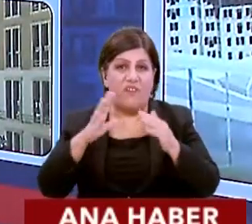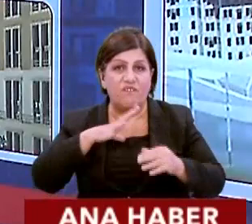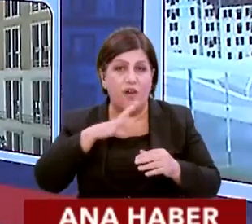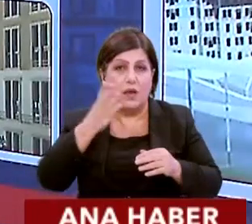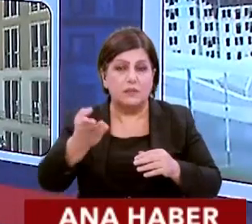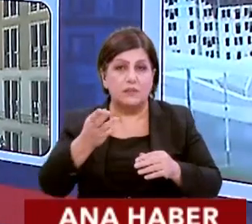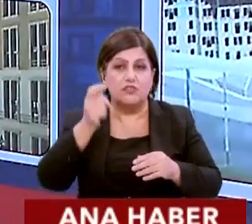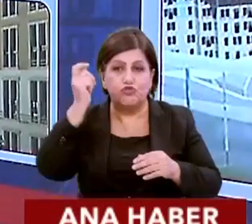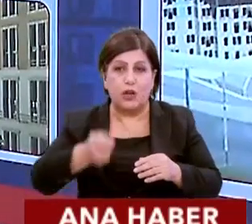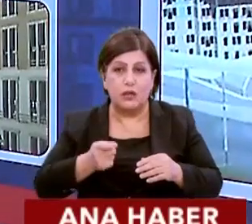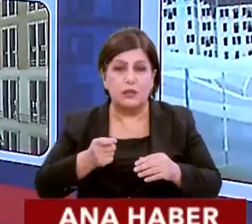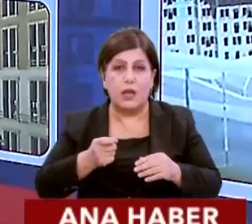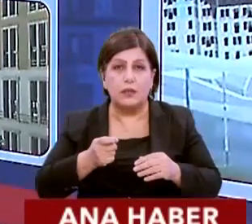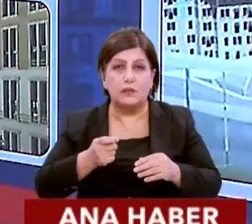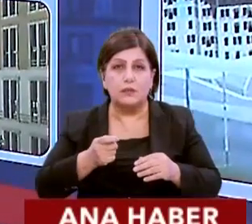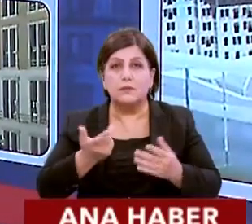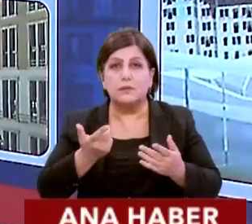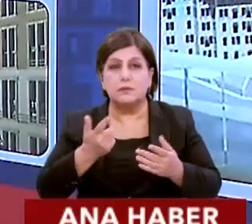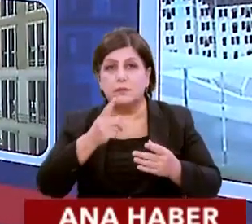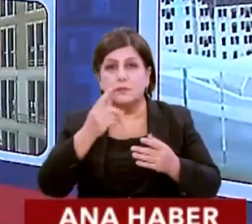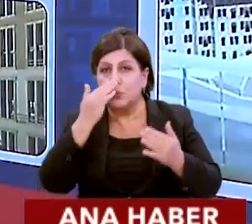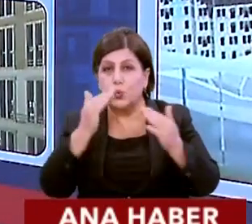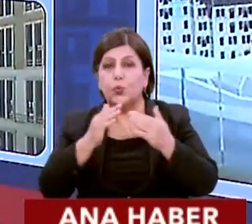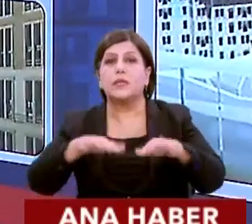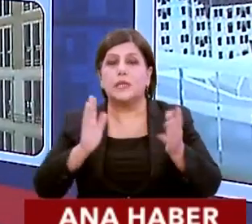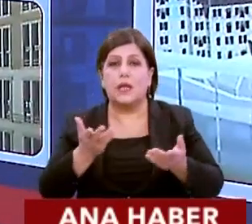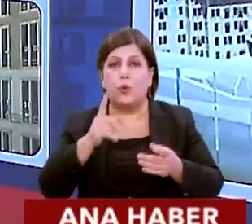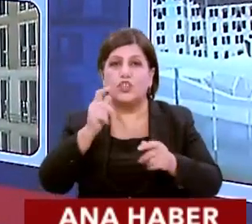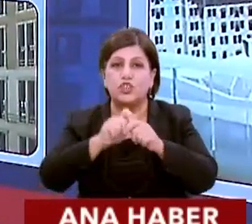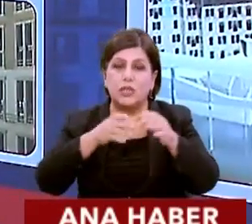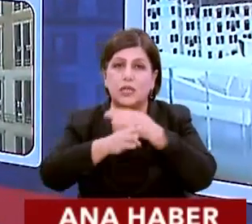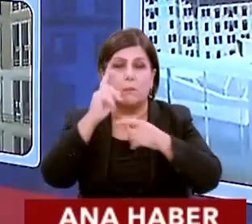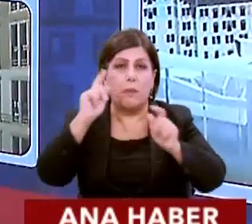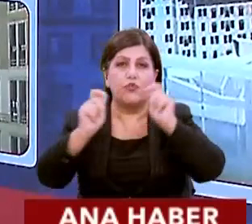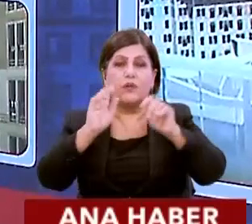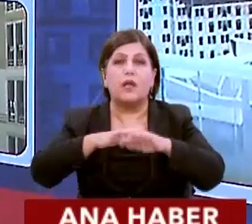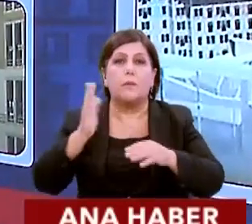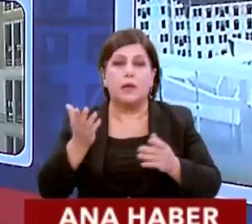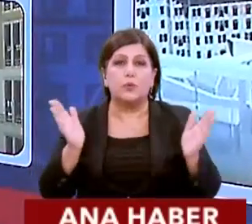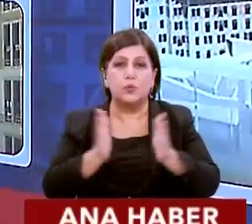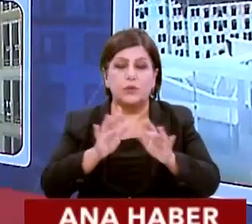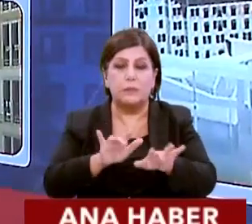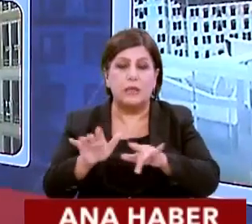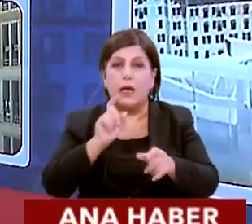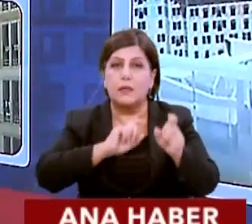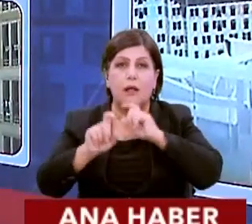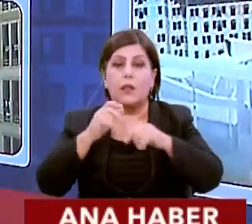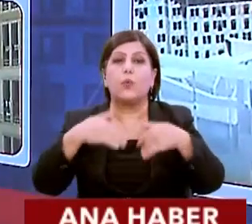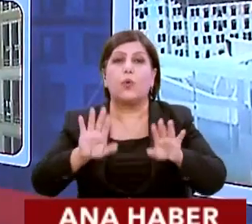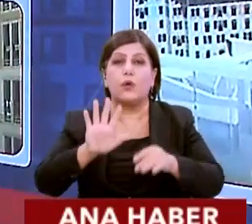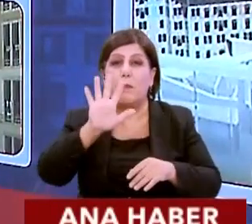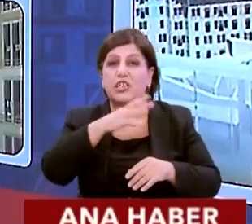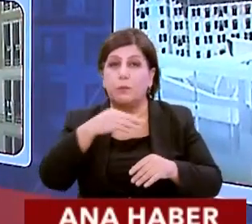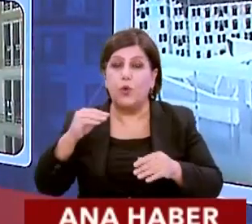şartları karşılamıyorsan ya da mükerrer işlere girme Eğer küçük bilgisayar hataları yoksa 5